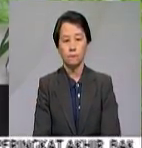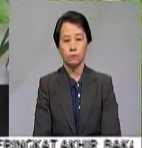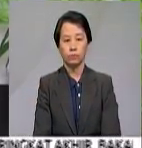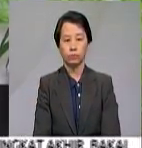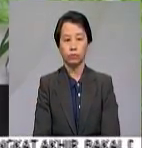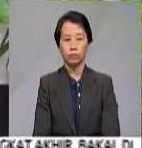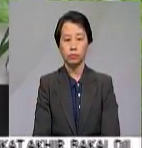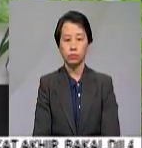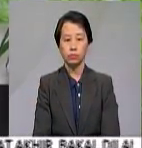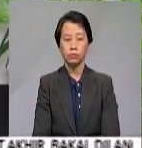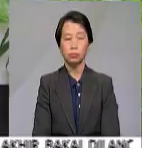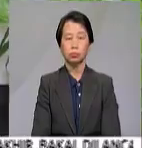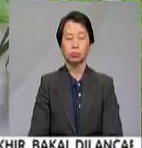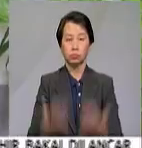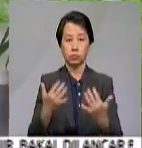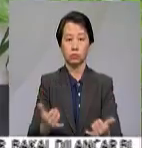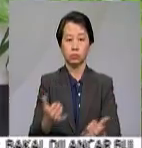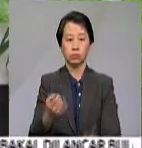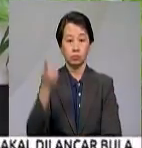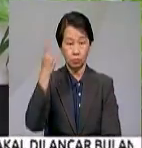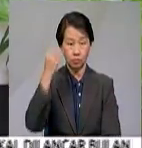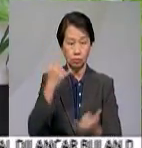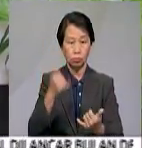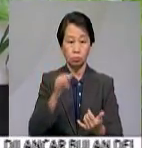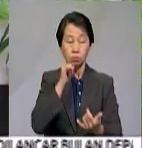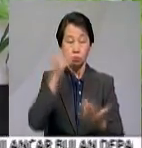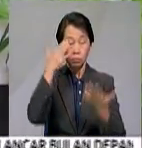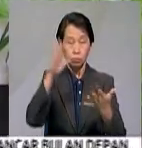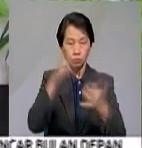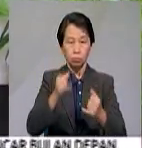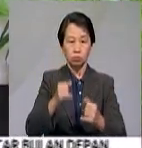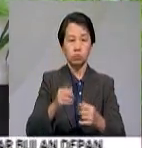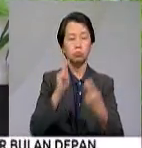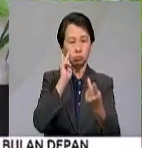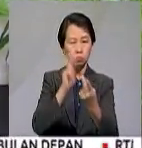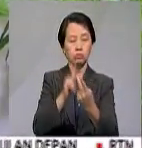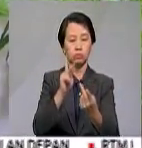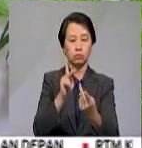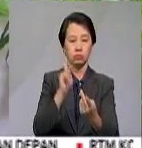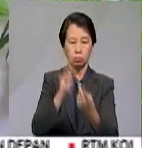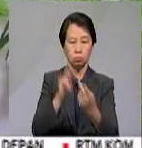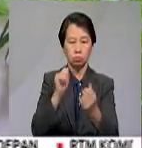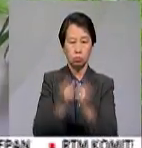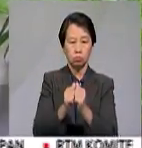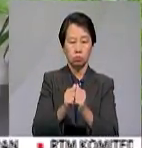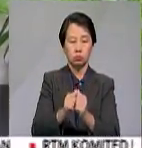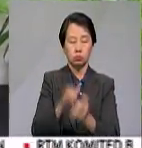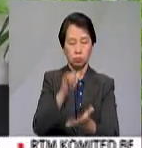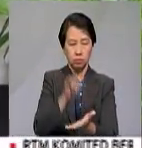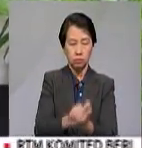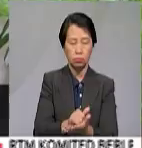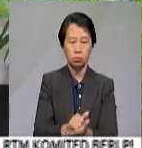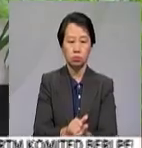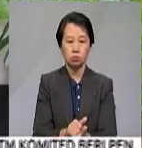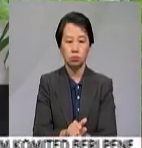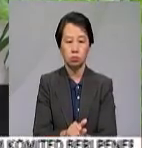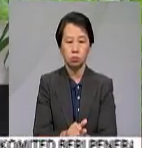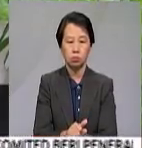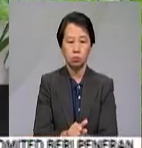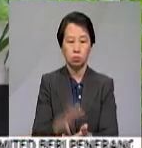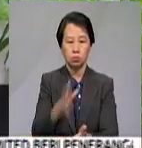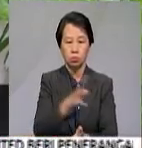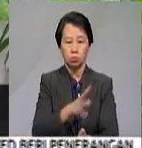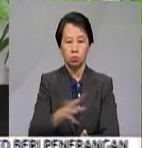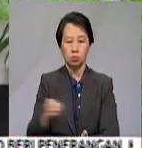And this was the destiny which is expected, an irrational attitude and